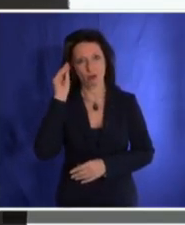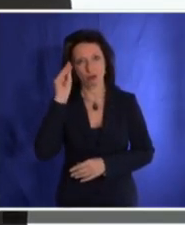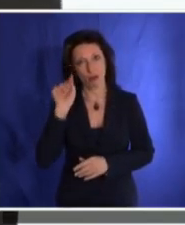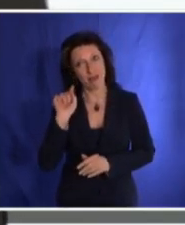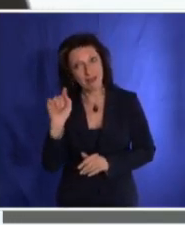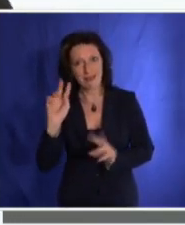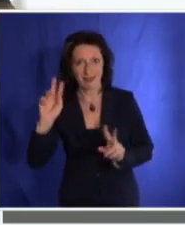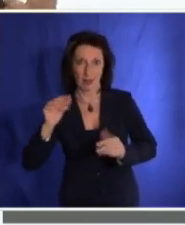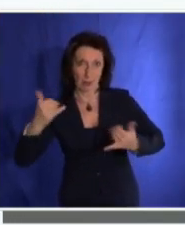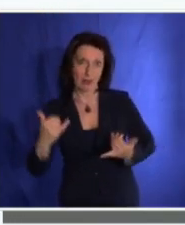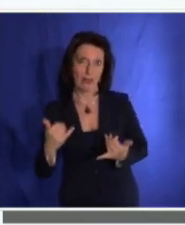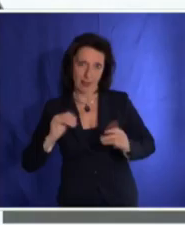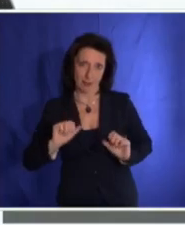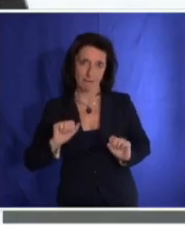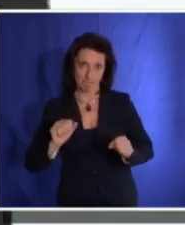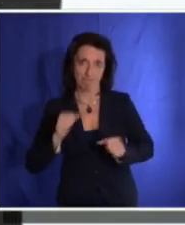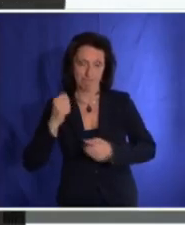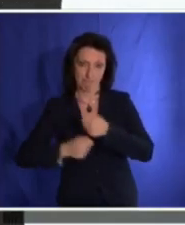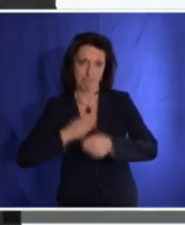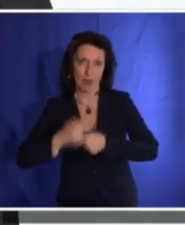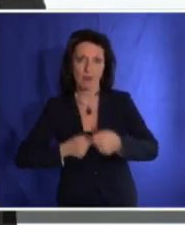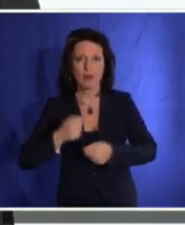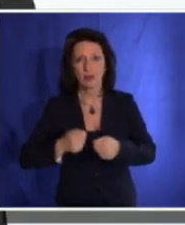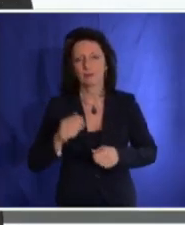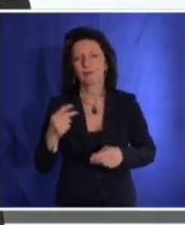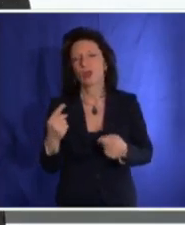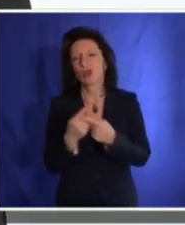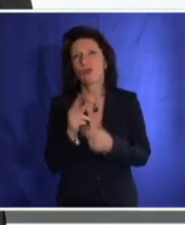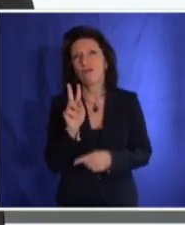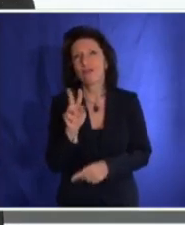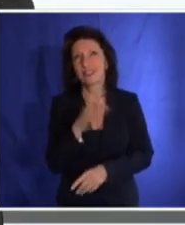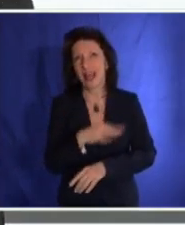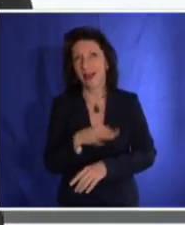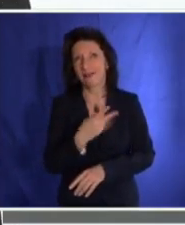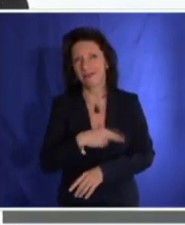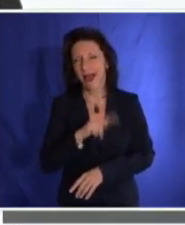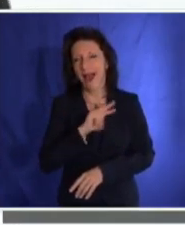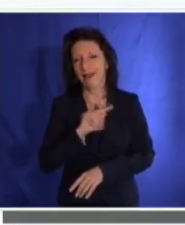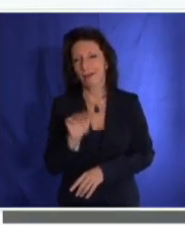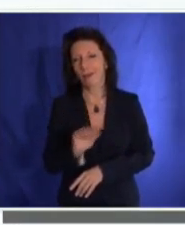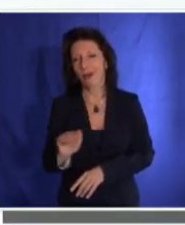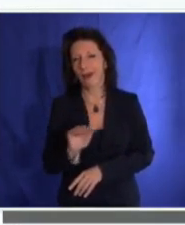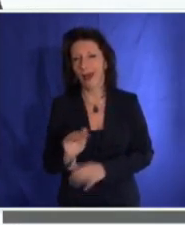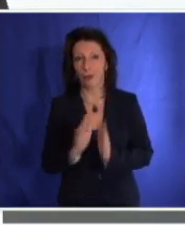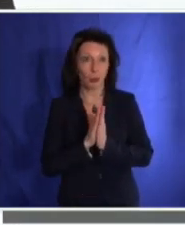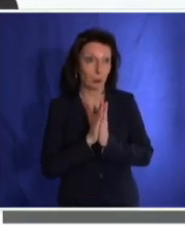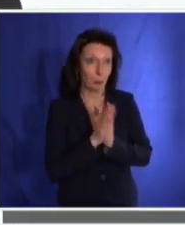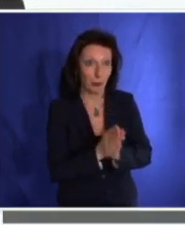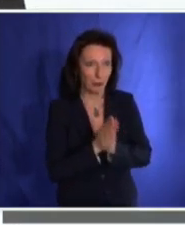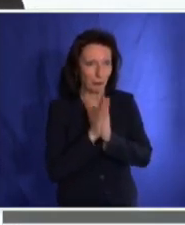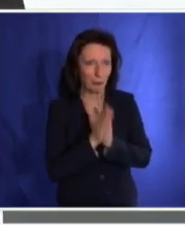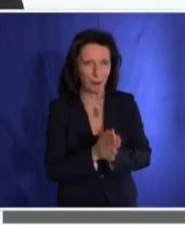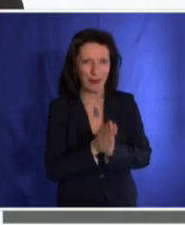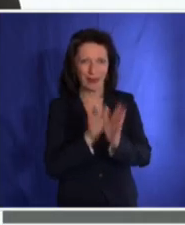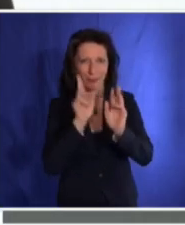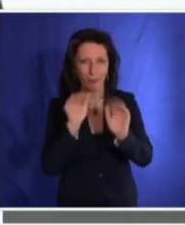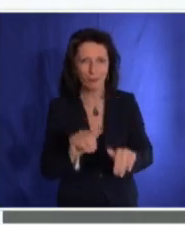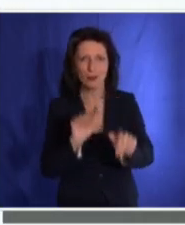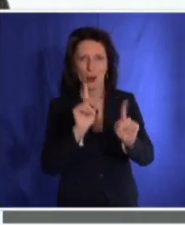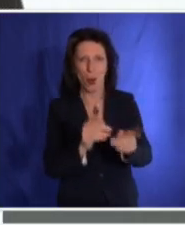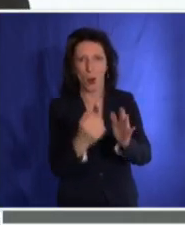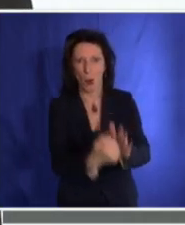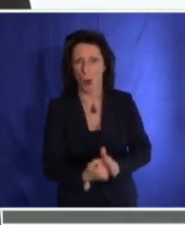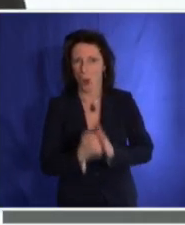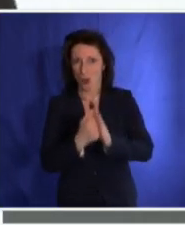gerade. Zufällig ist unser Vizekanzler dafür zuständig und da. Und ich bitte dich wirklich um jede Unterstützung. Bei uns ist es